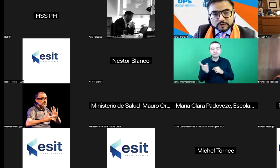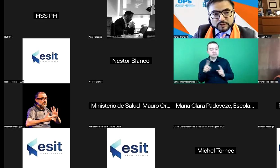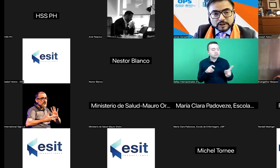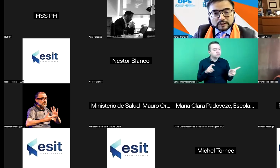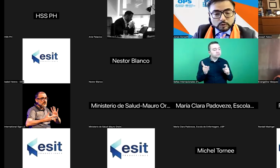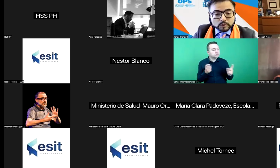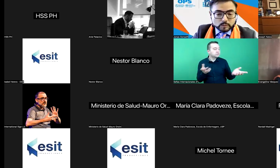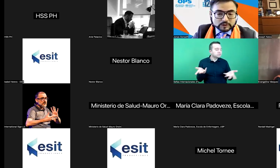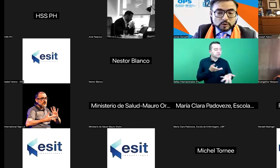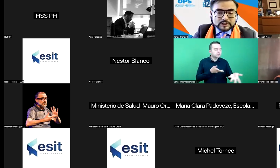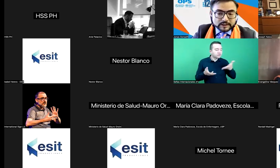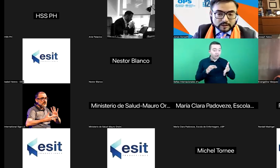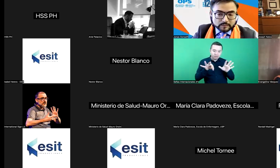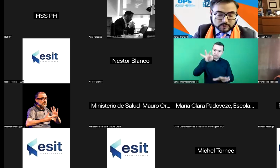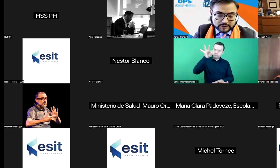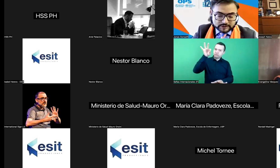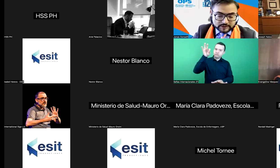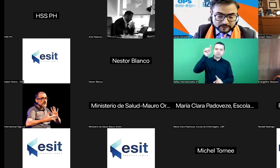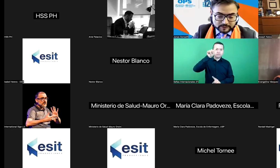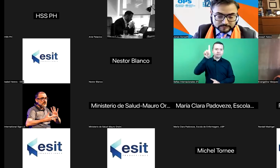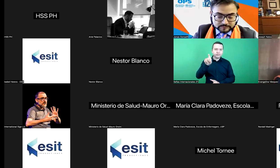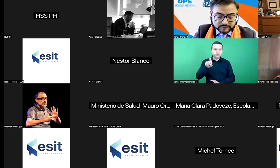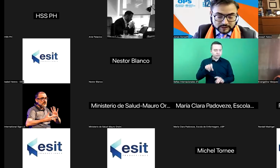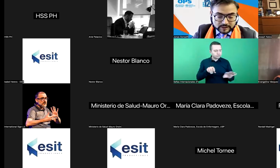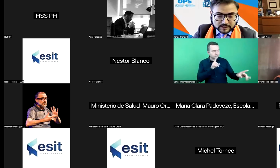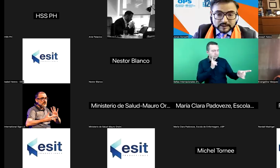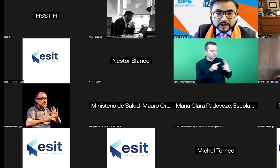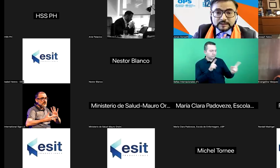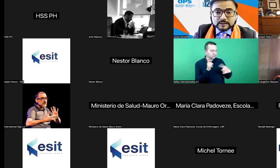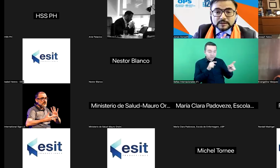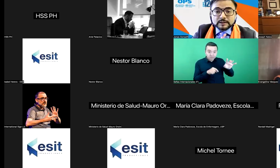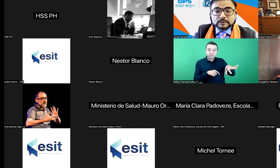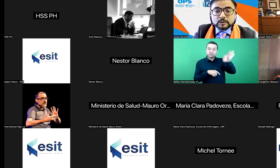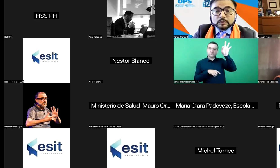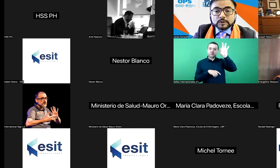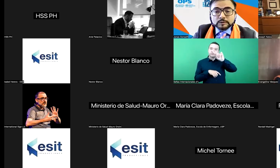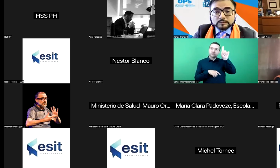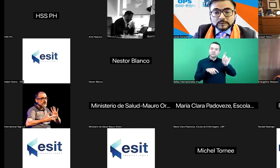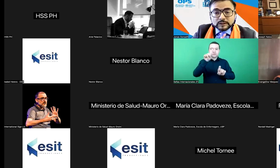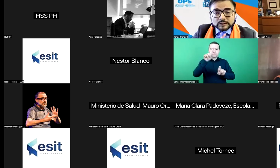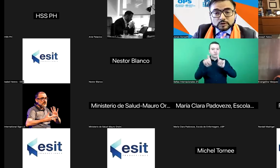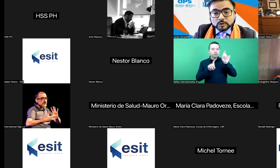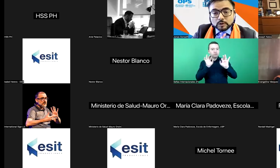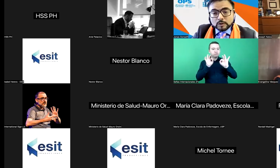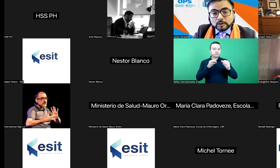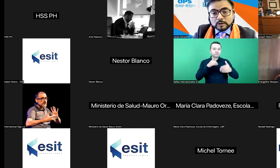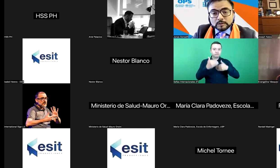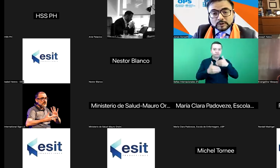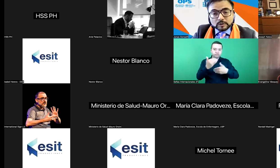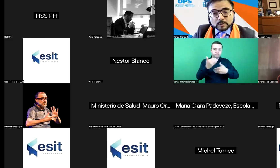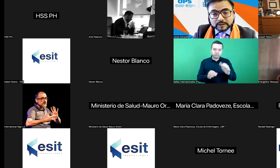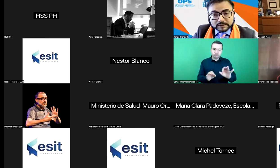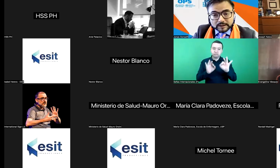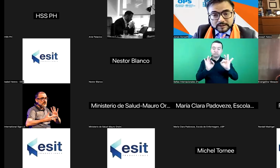nous mène à l'action. On soit tous des acteurs des changements. Sans plus